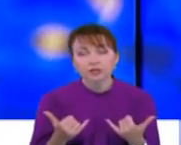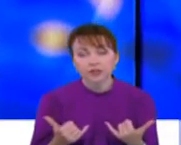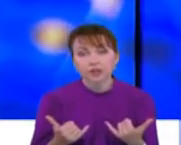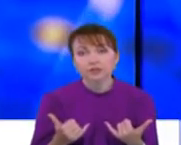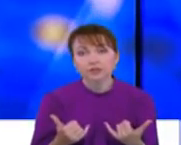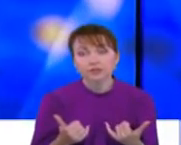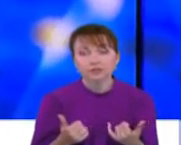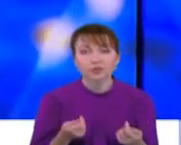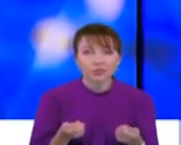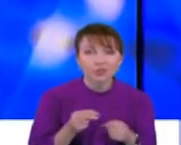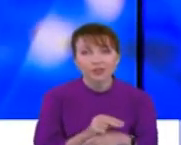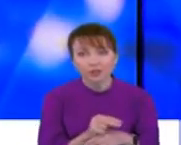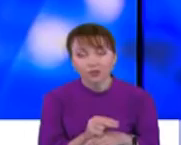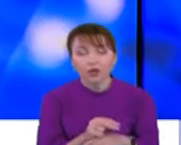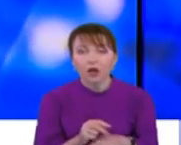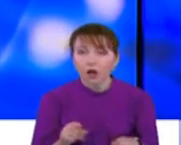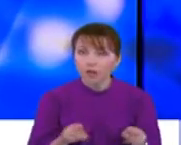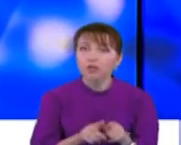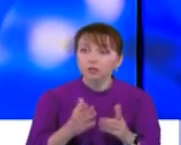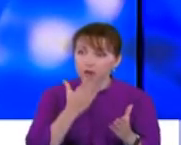коригують, але такі амбіції